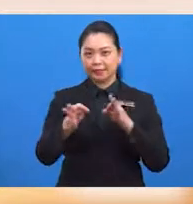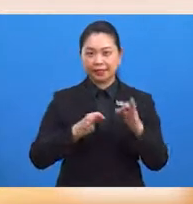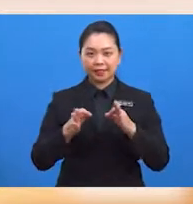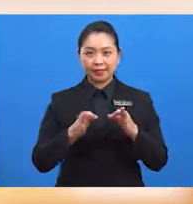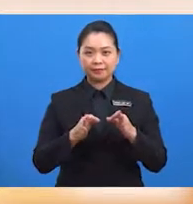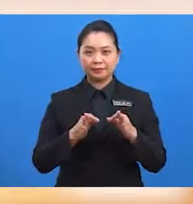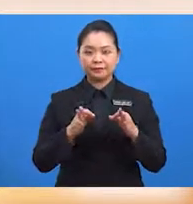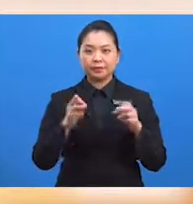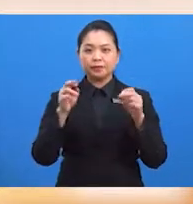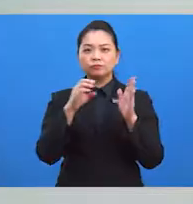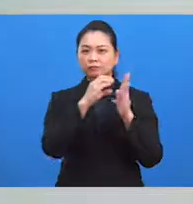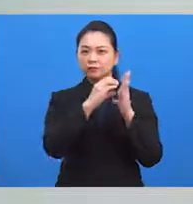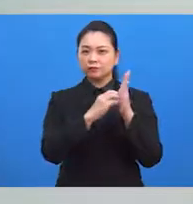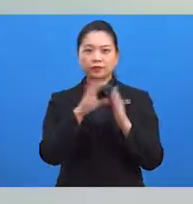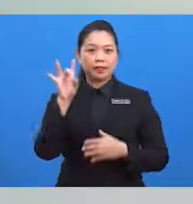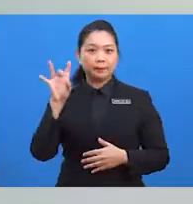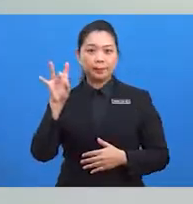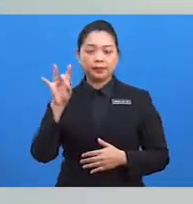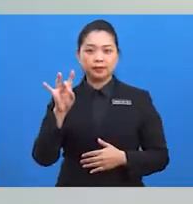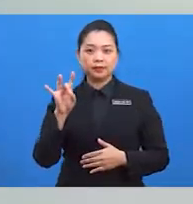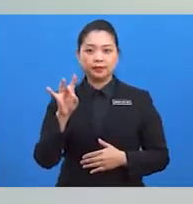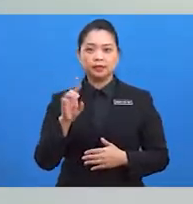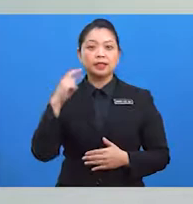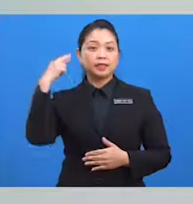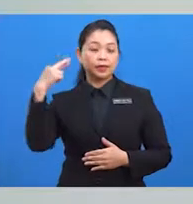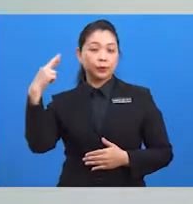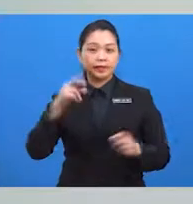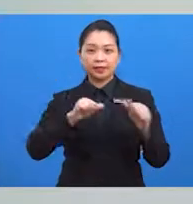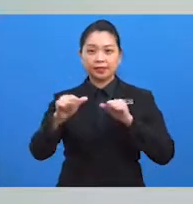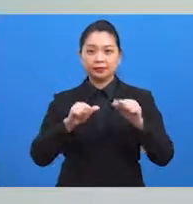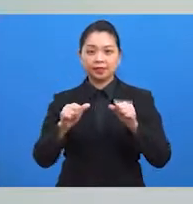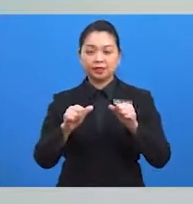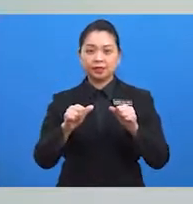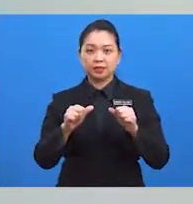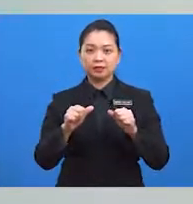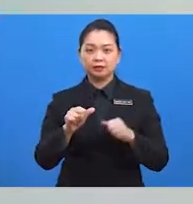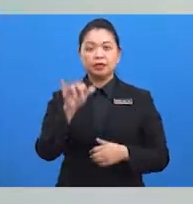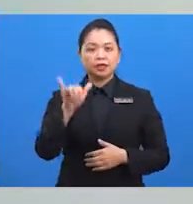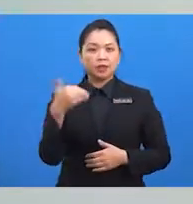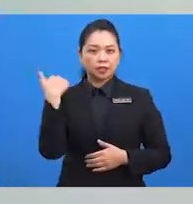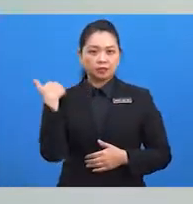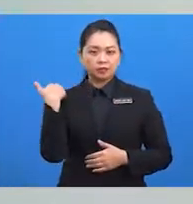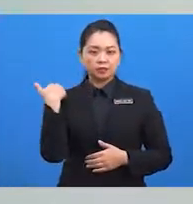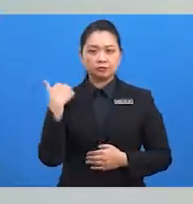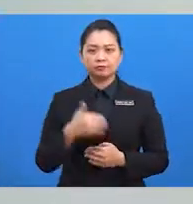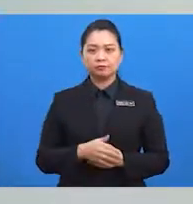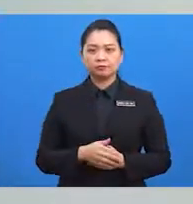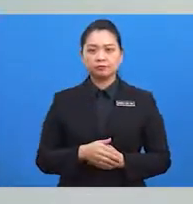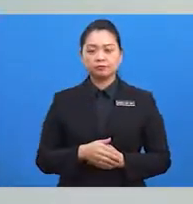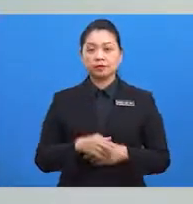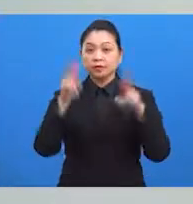bab 8 pukulan kosong yaitu radioaktif yang terdiri dari pada